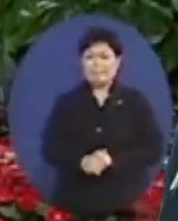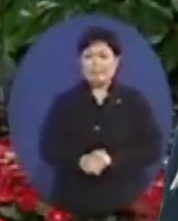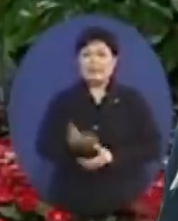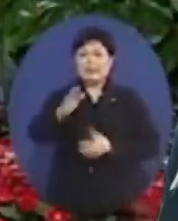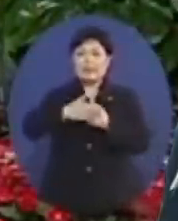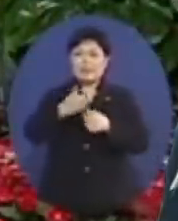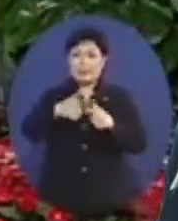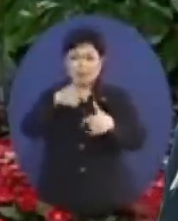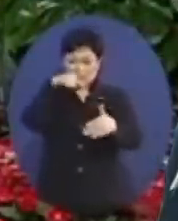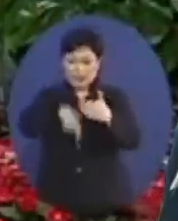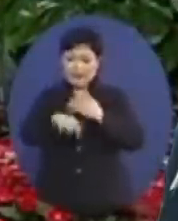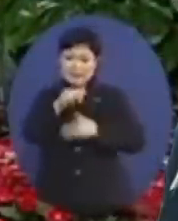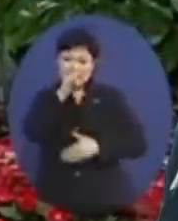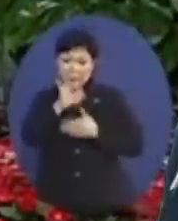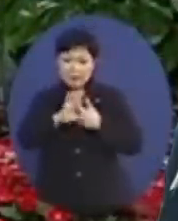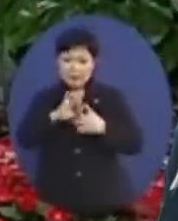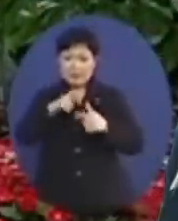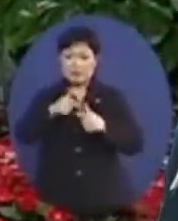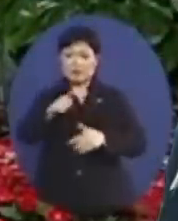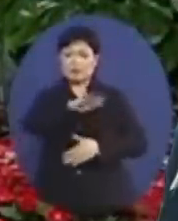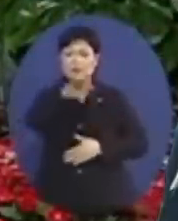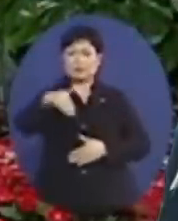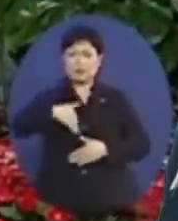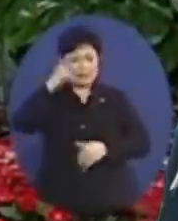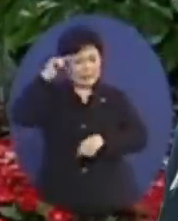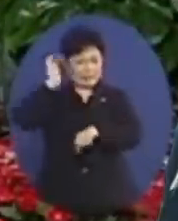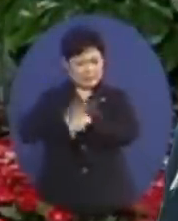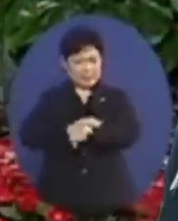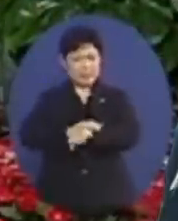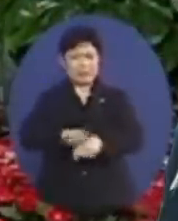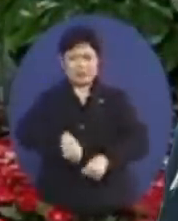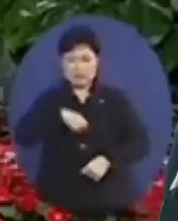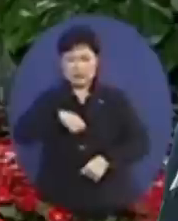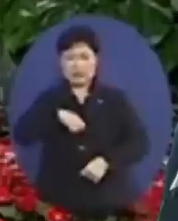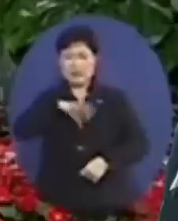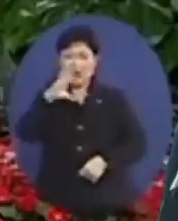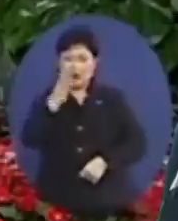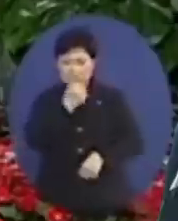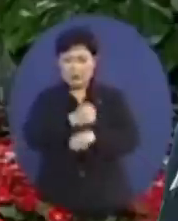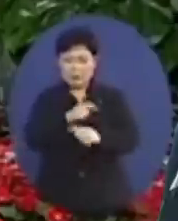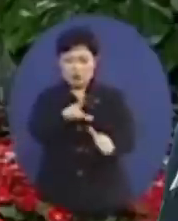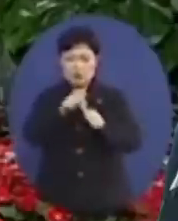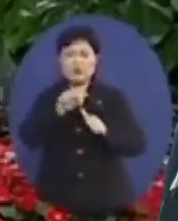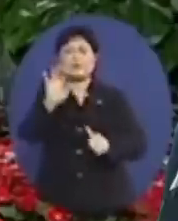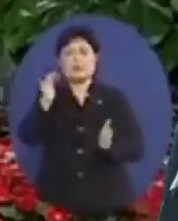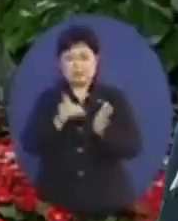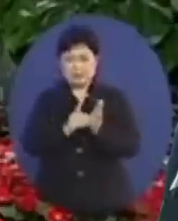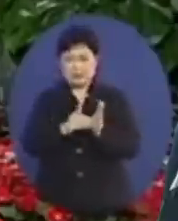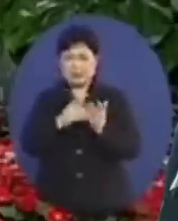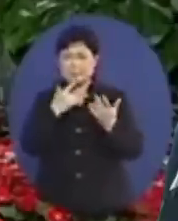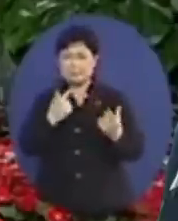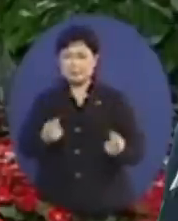그러므로 우리가 예수 안에 있으면 예수님 우리에게 지혜가 되시고 의로움이 되시고 거룩함이 되시고 구원함이 되신 것입니다.